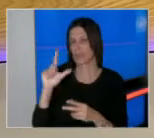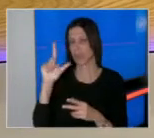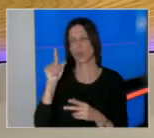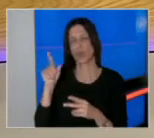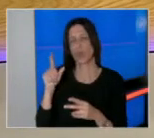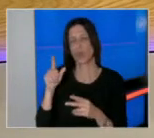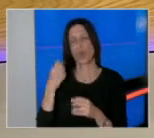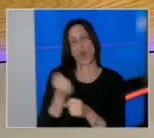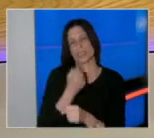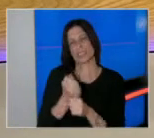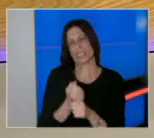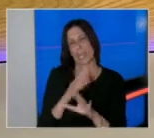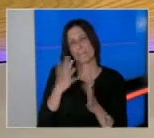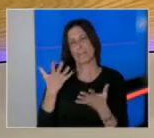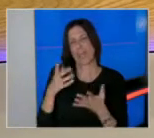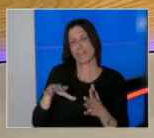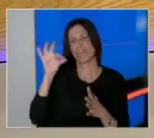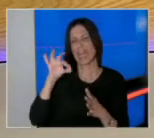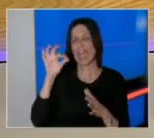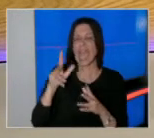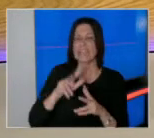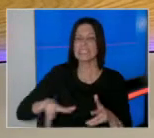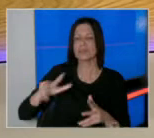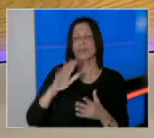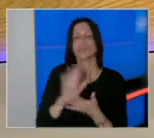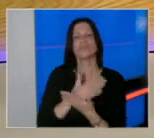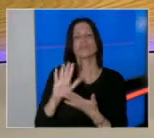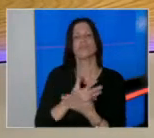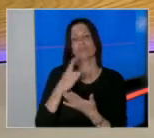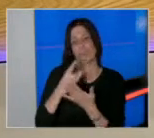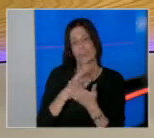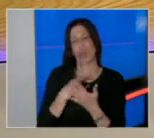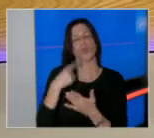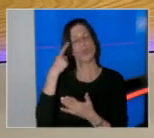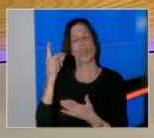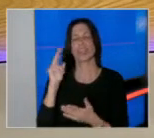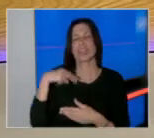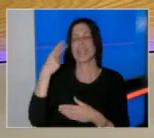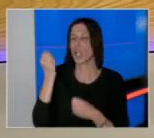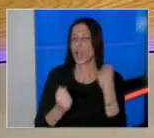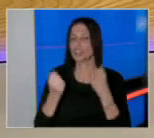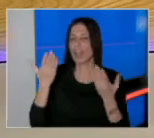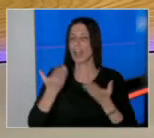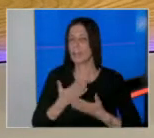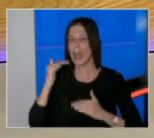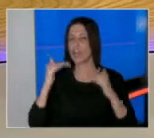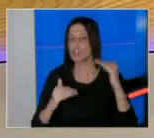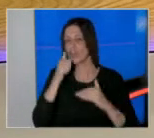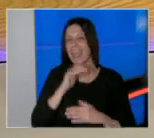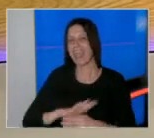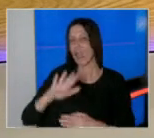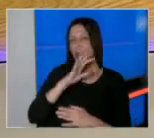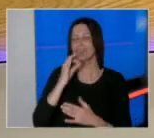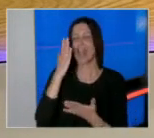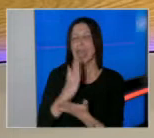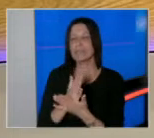רק מיישם את מה שנבחרי הציבור שלנו קבעו בחוק. אני יודע שיהיה קשה לכם לקבל השוואות לאירופה של